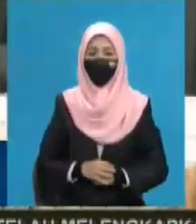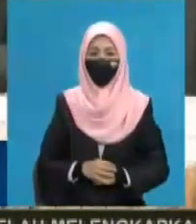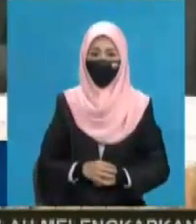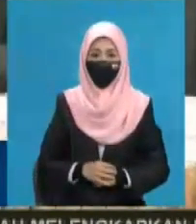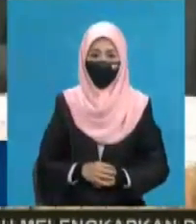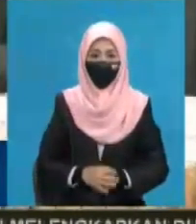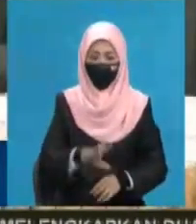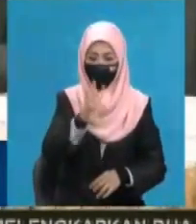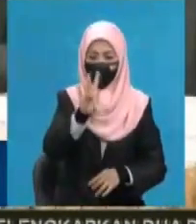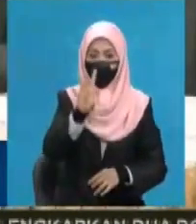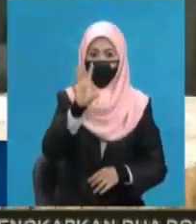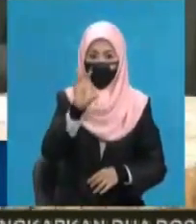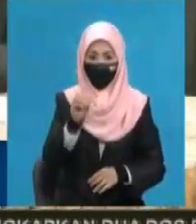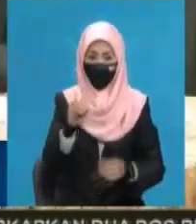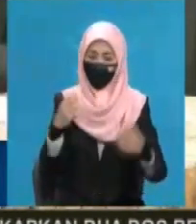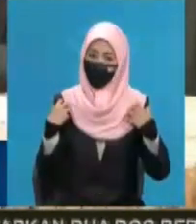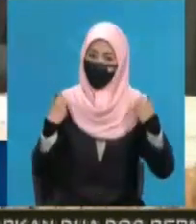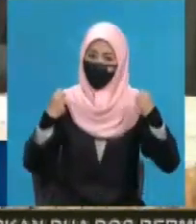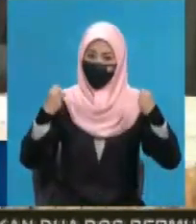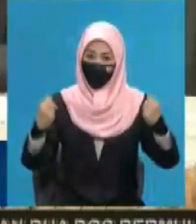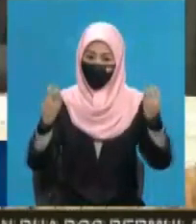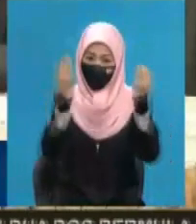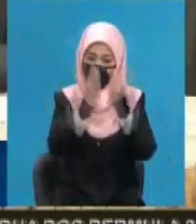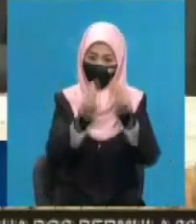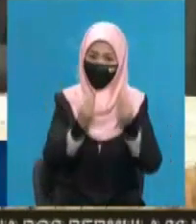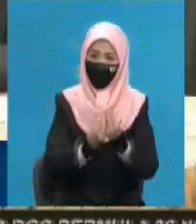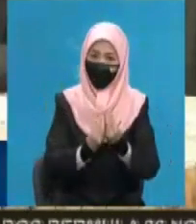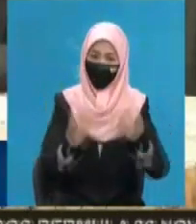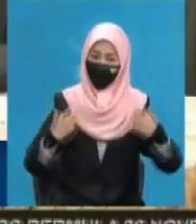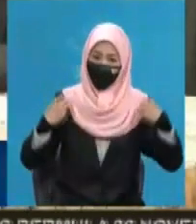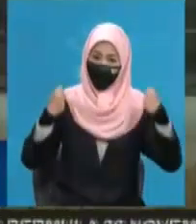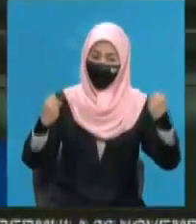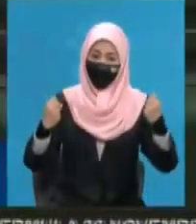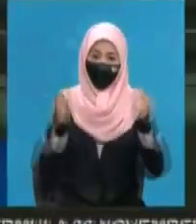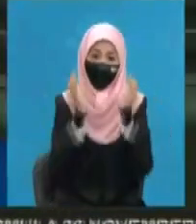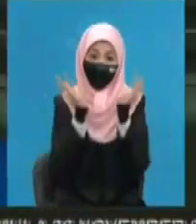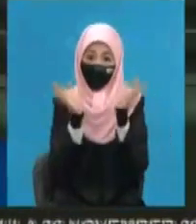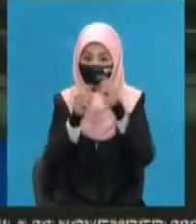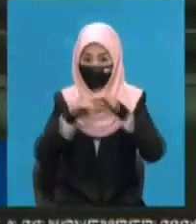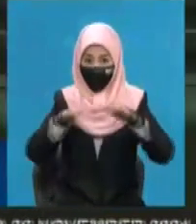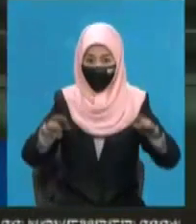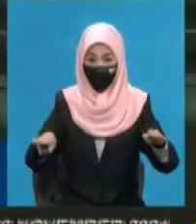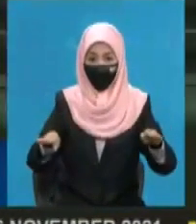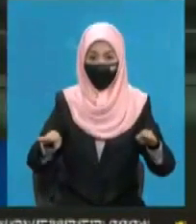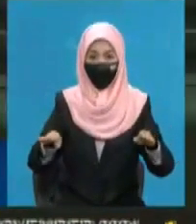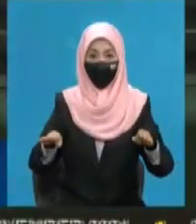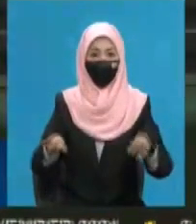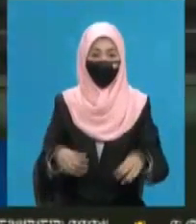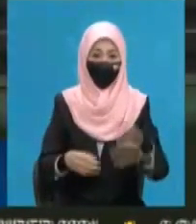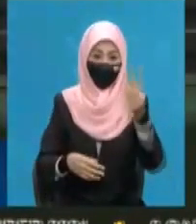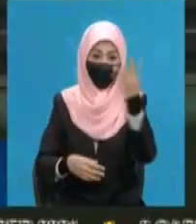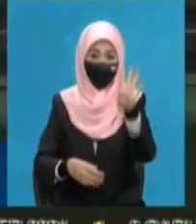Hai 70s telah disahkan sembuh yang membawa jumlah Kiss yang sembuh di negara Brunei Darussalam kepada